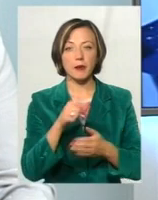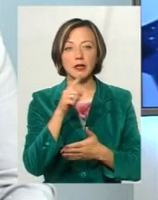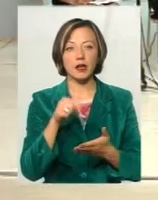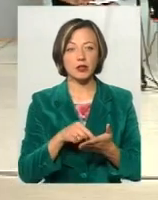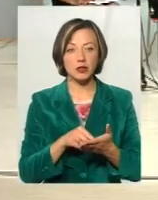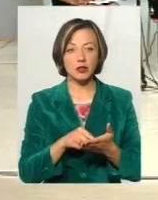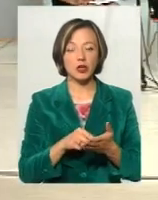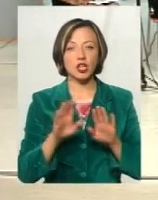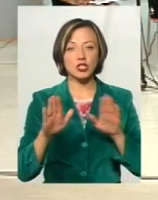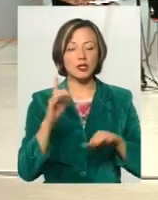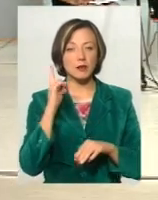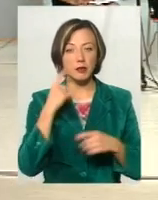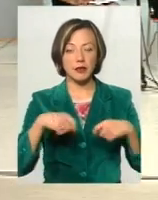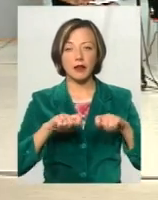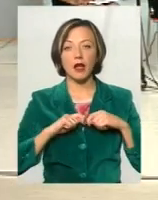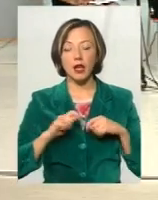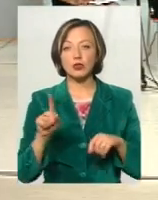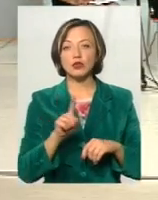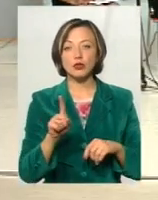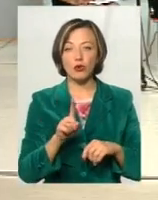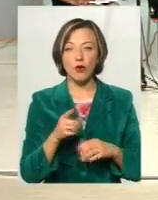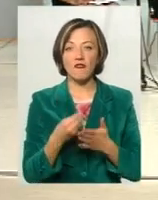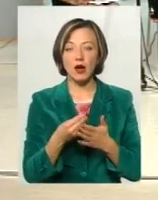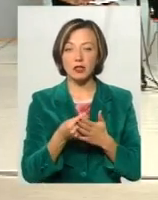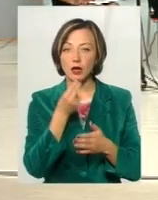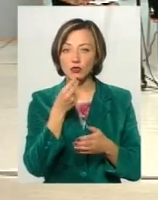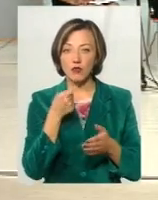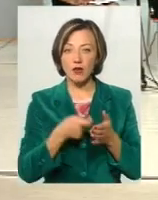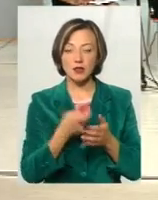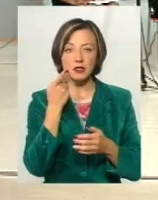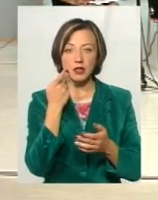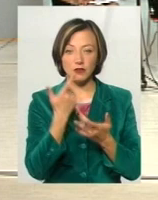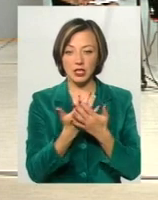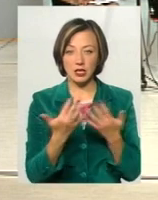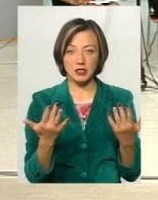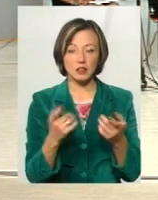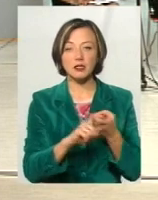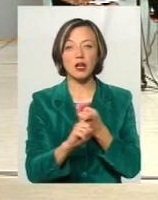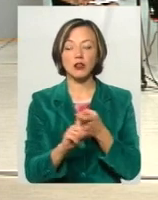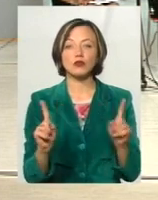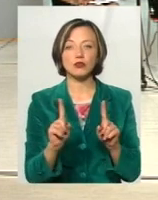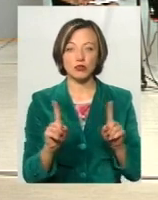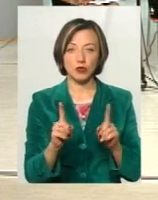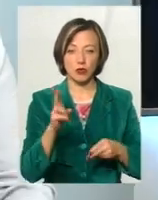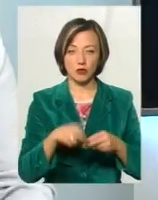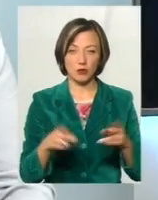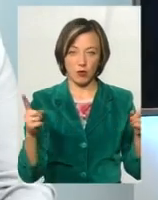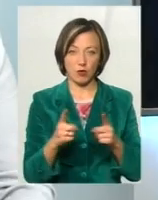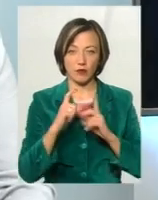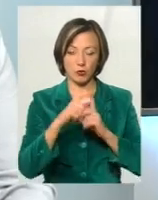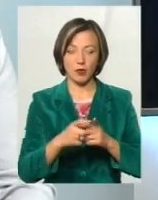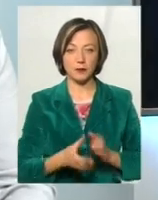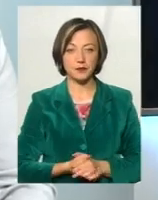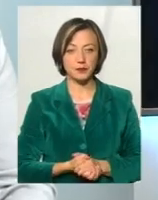Питають, мені режисер просто передає, що вартість харчування також завжди різна. Від чого вона залежить? Щоб ми вже коротко відповіли